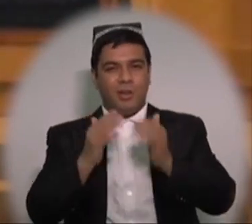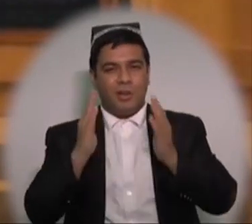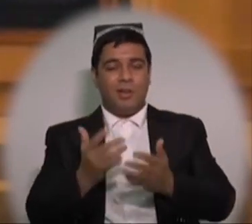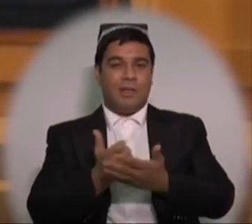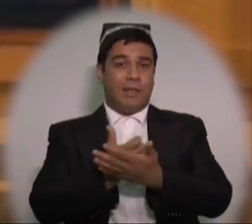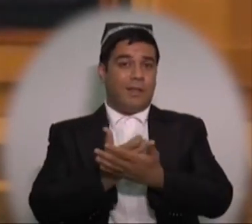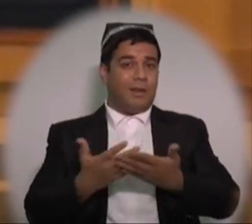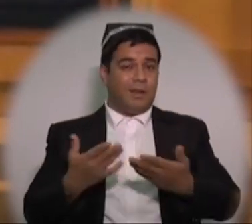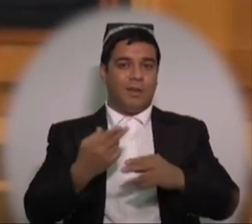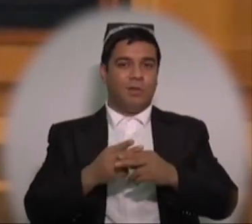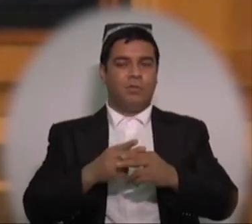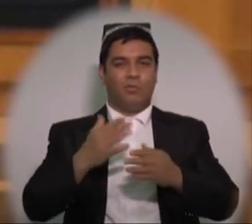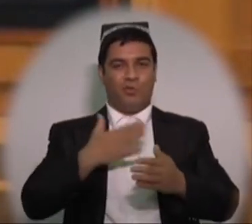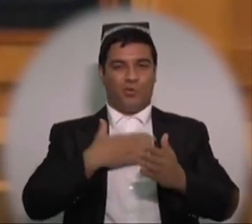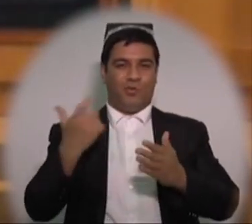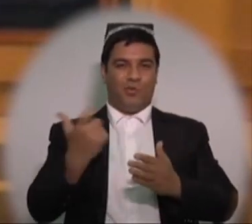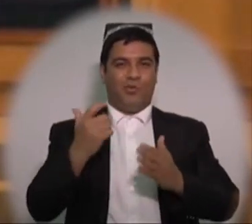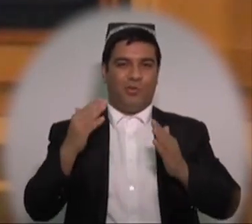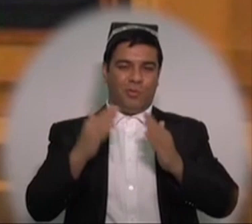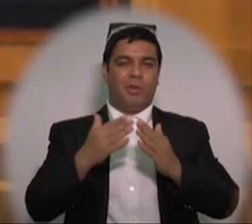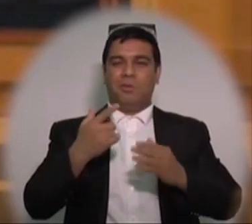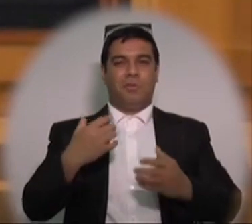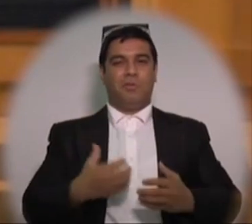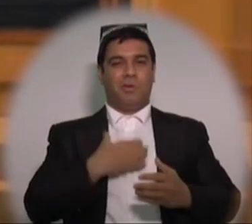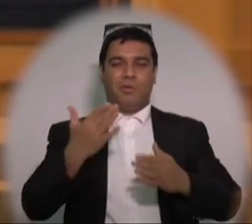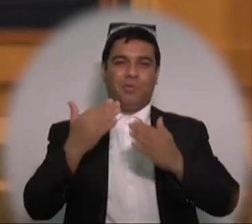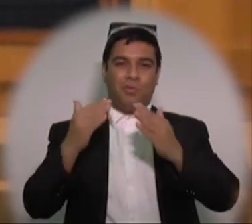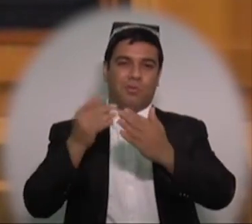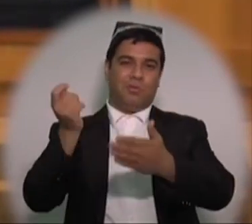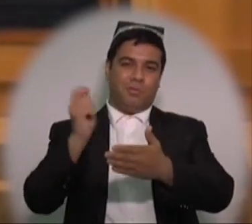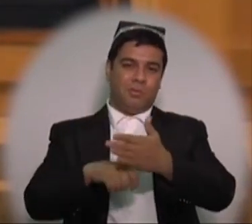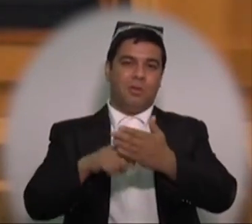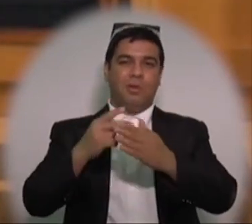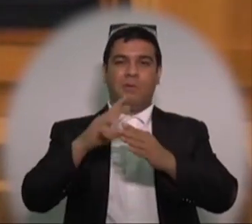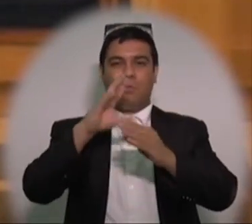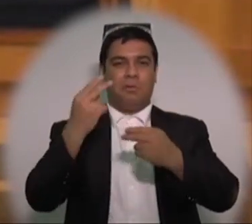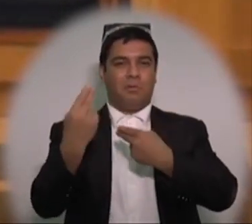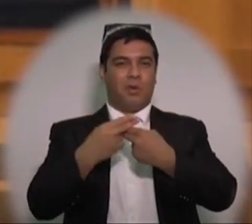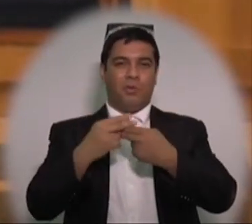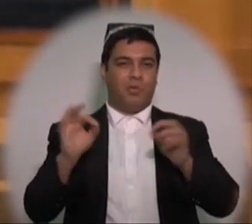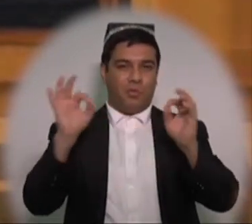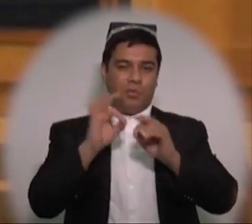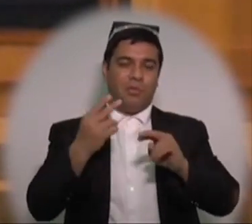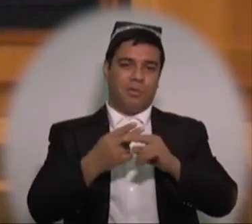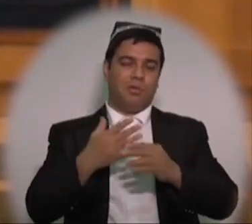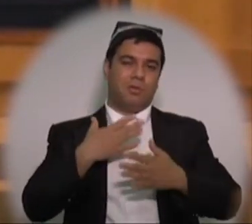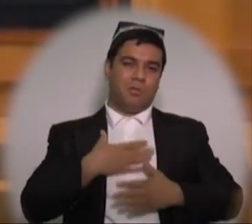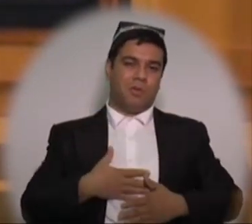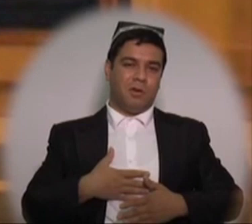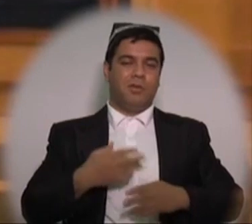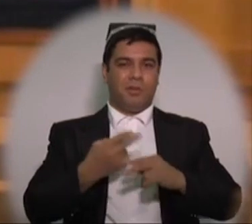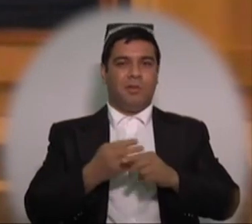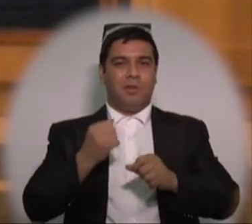hahlagen şekilde hiç kimle kirişiden, körüşiden, gefatışiden, ya ki karab duruşiden hadik